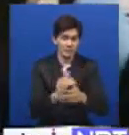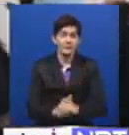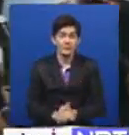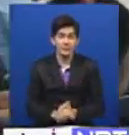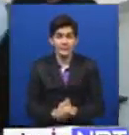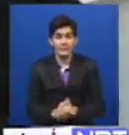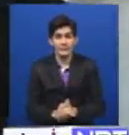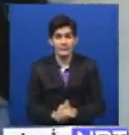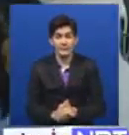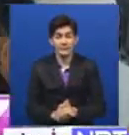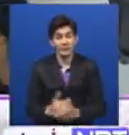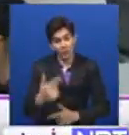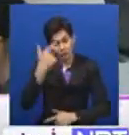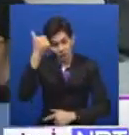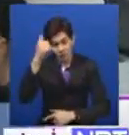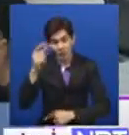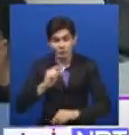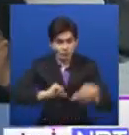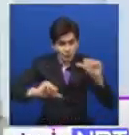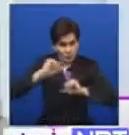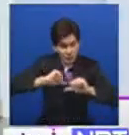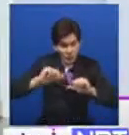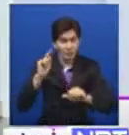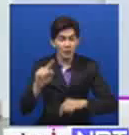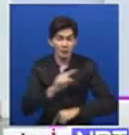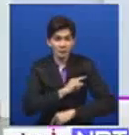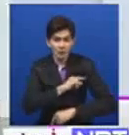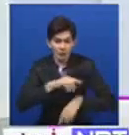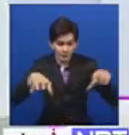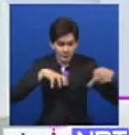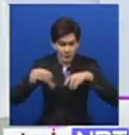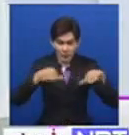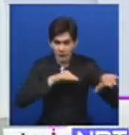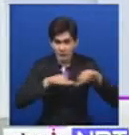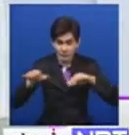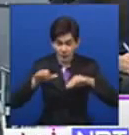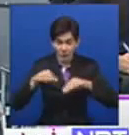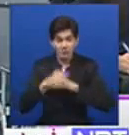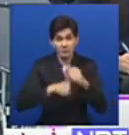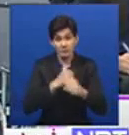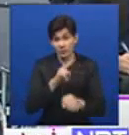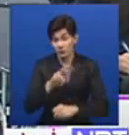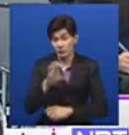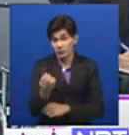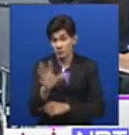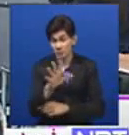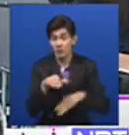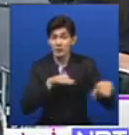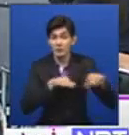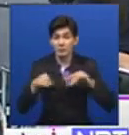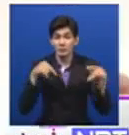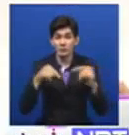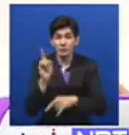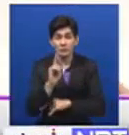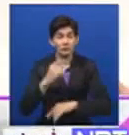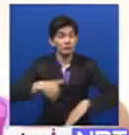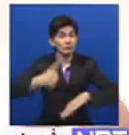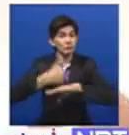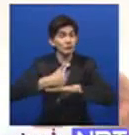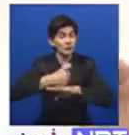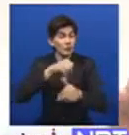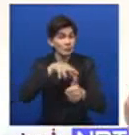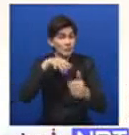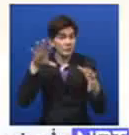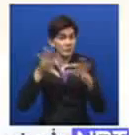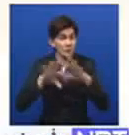ศูนย์ความเป็นเลิศด้านชีววิทยาศาสตร์เตรียมเป็นเจ้าภาพจัดการประชุมไทเทค2015เพื่อเตรียมความพร้อมเข้าสู่ความเป็นผู้นำด้